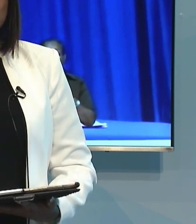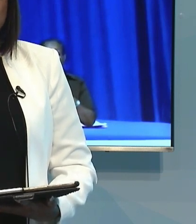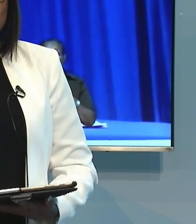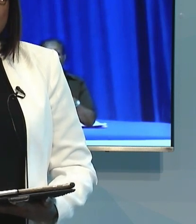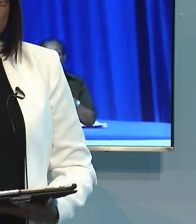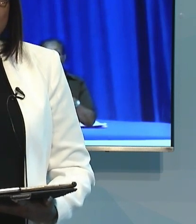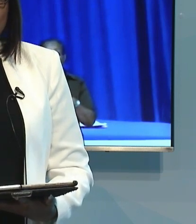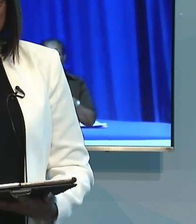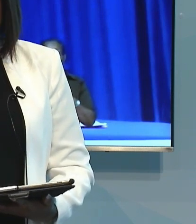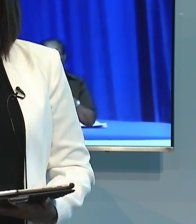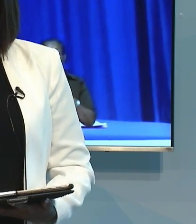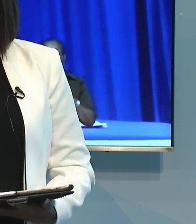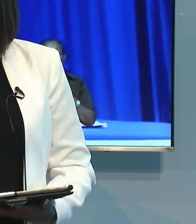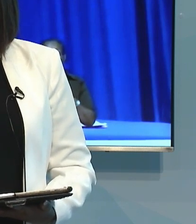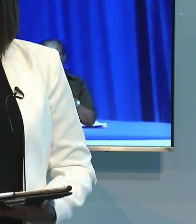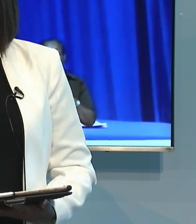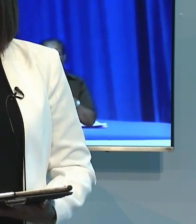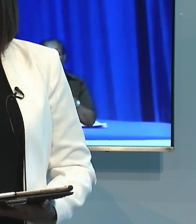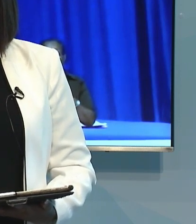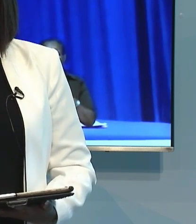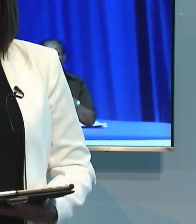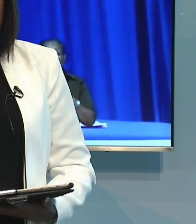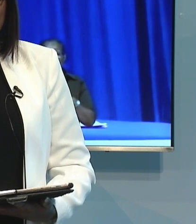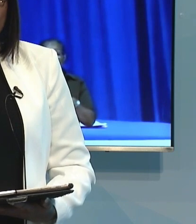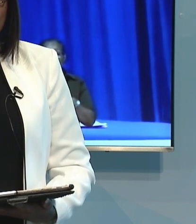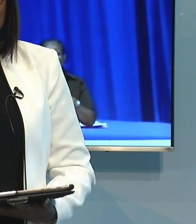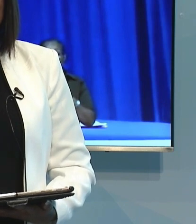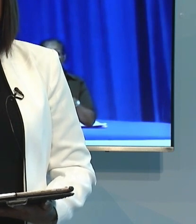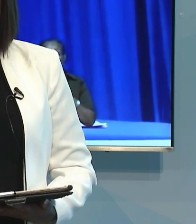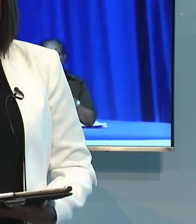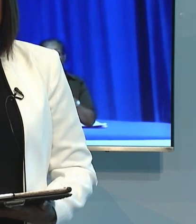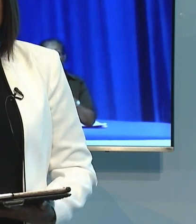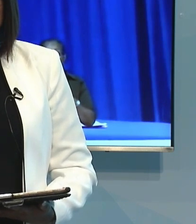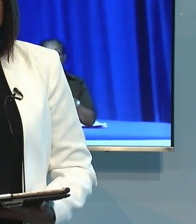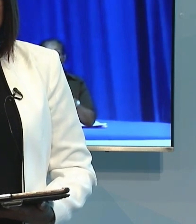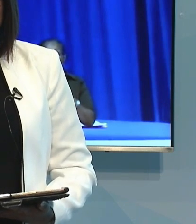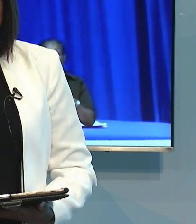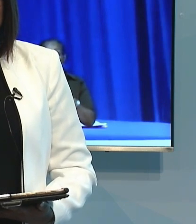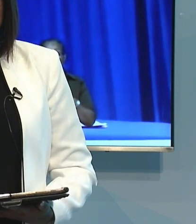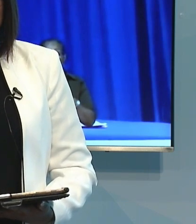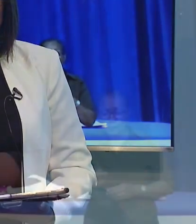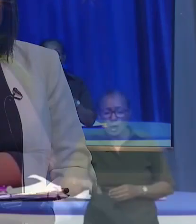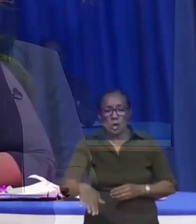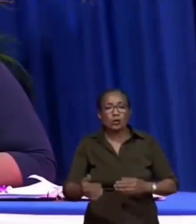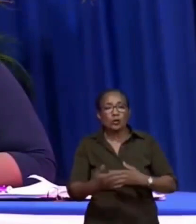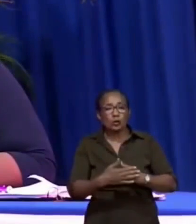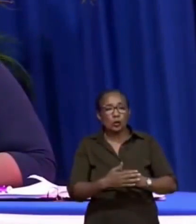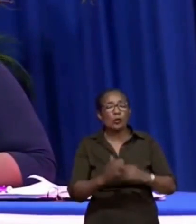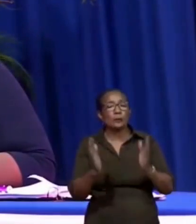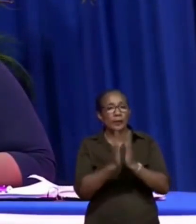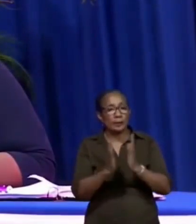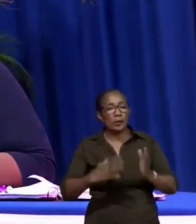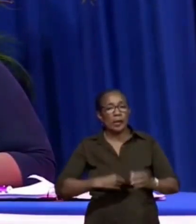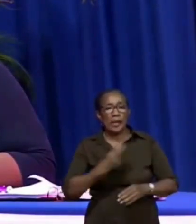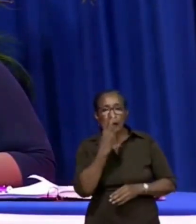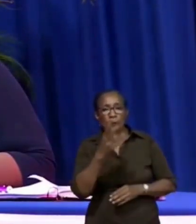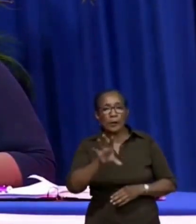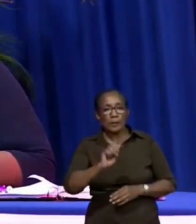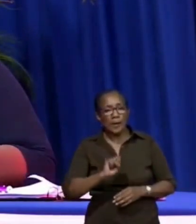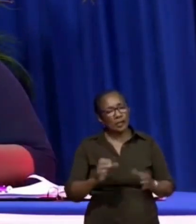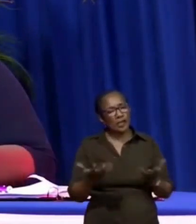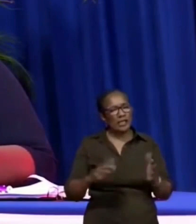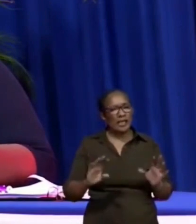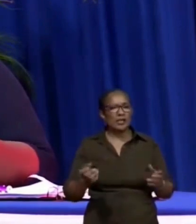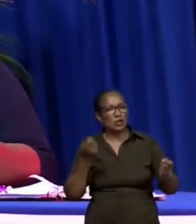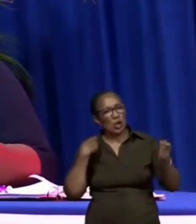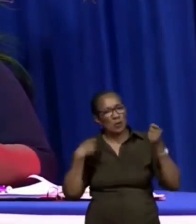belanghebbende verenigingen, zodat de winkels in deze periode open blijven voor de consument. We hebben gemerkt dat bepaalde